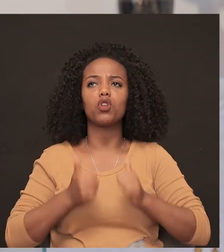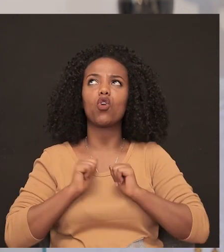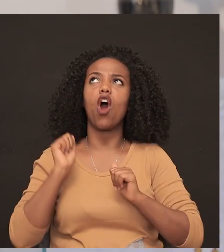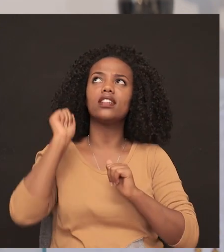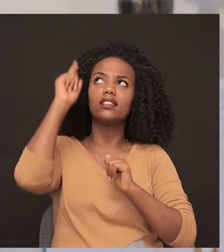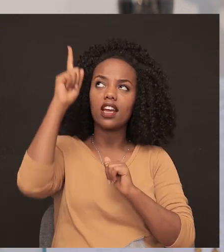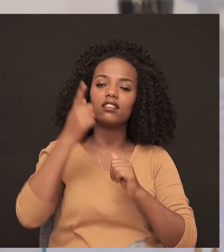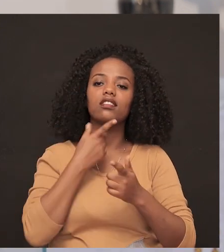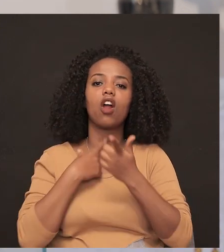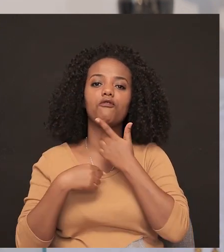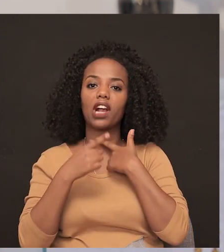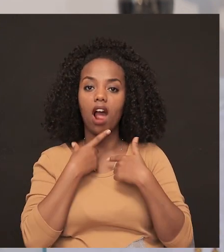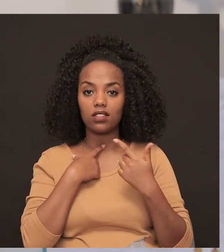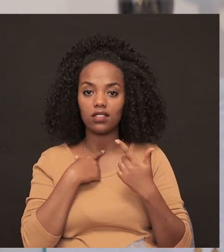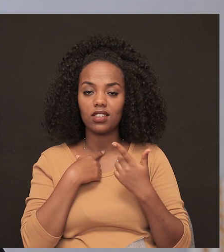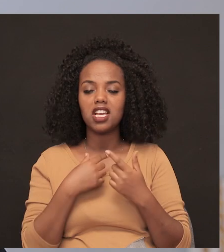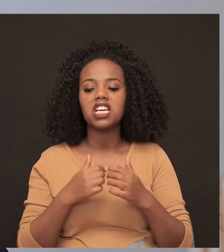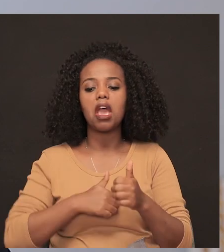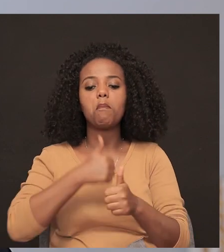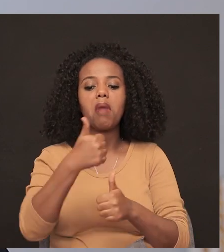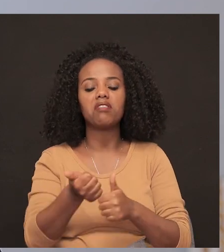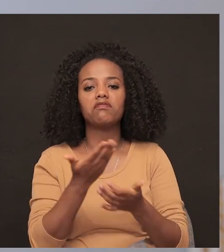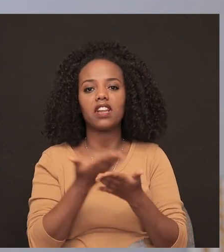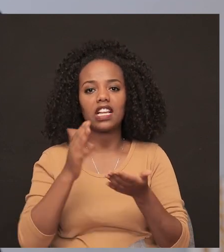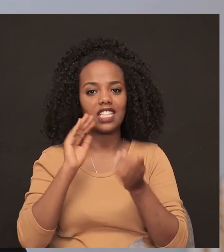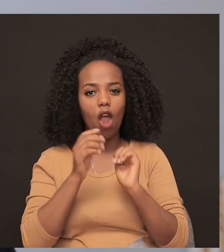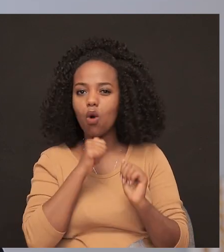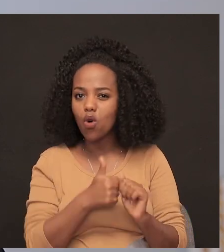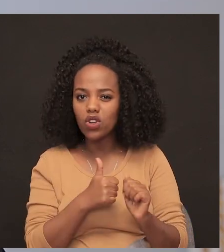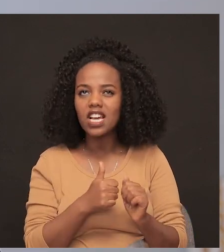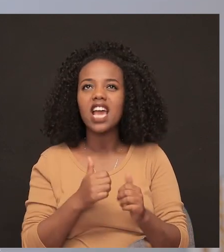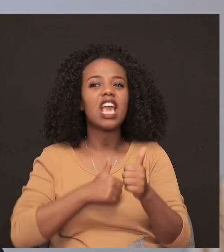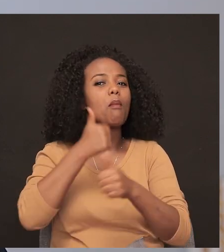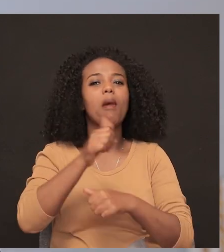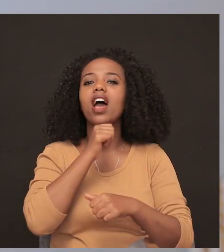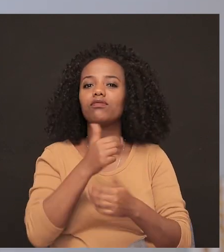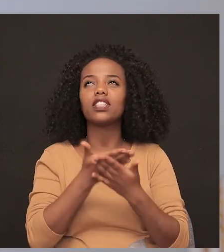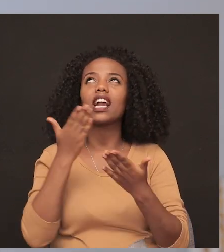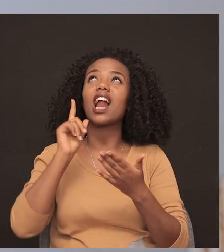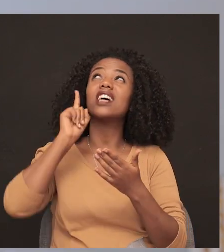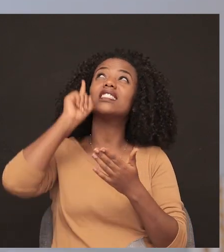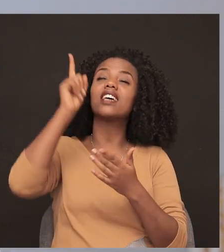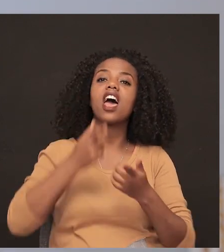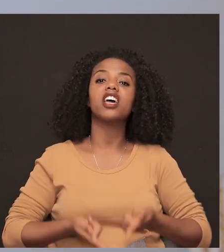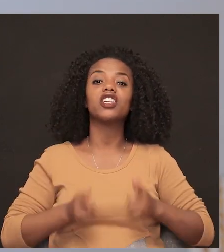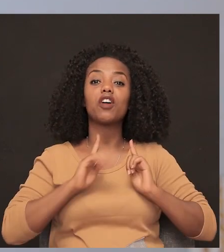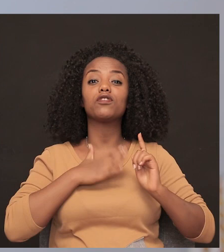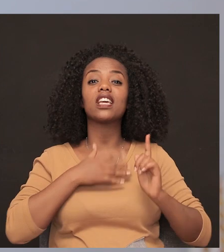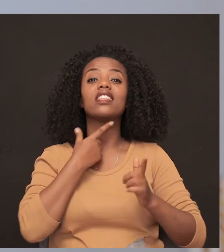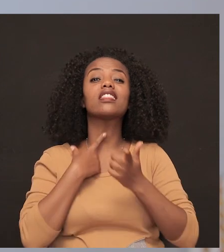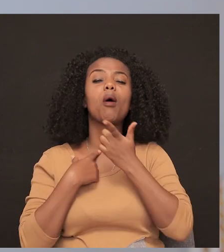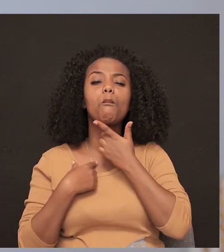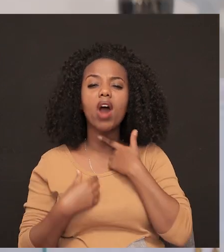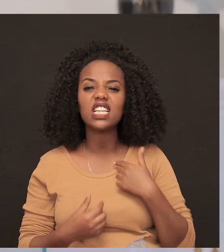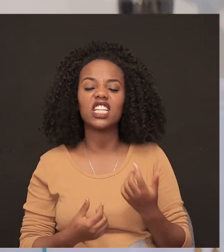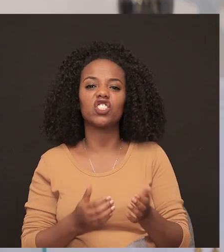አንተን ትናፍቃለች። የሚያልፈውን ሳይሆን የማታልፈውን አንተን ነፍሴ ትጠማለች፣